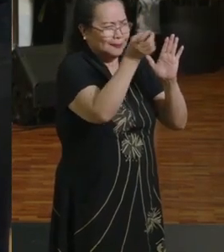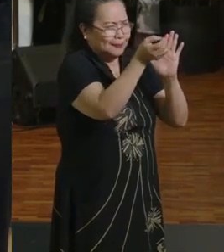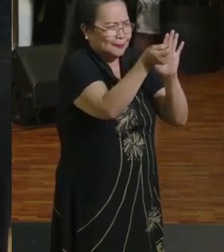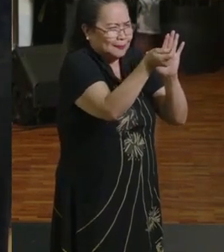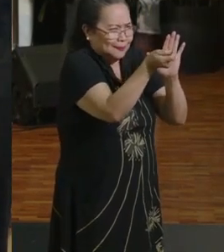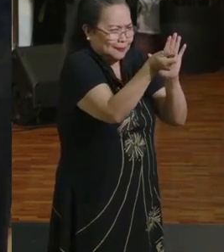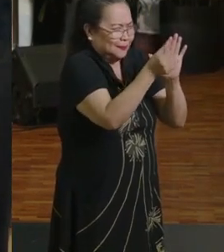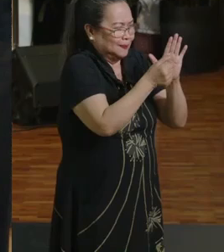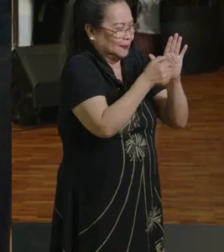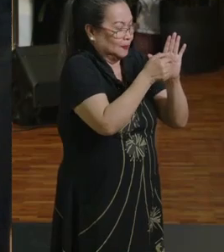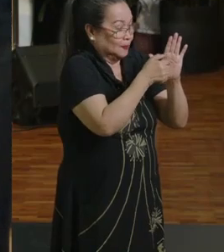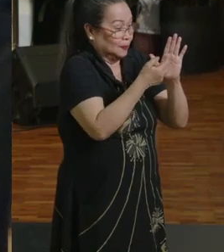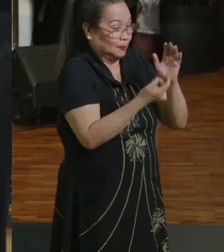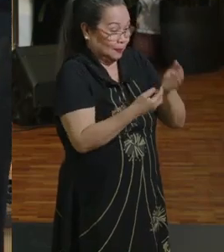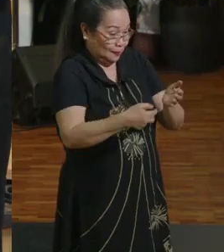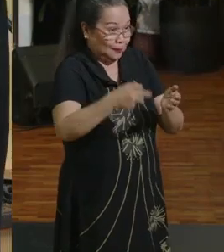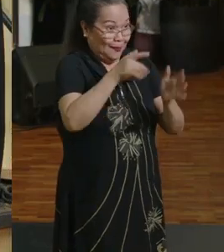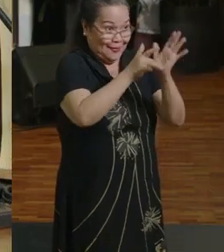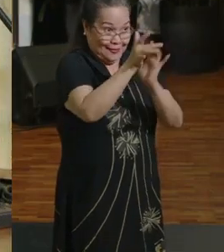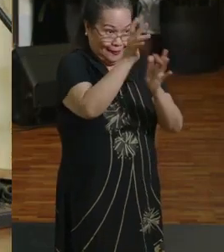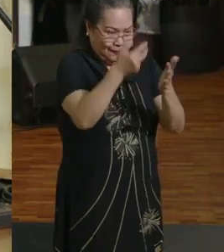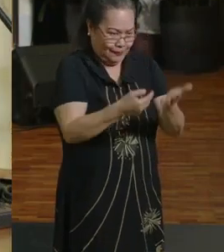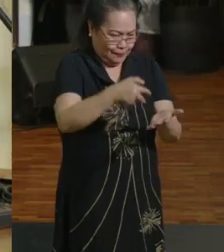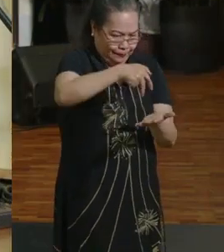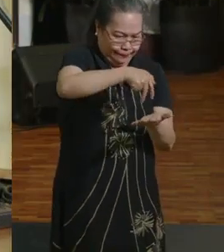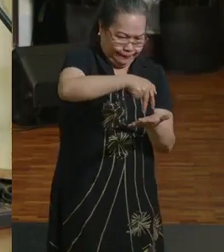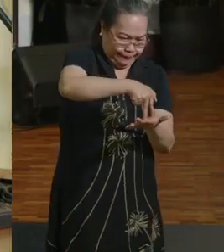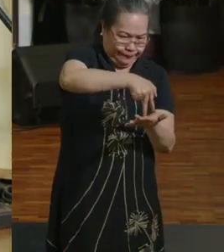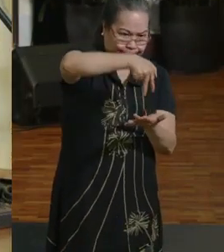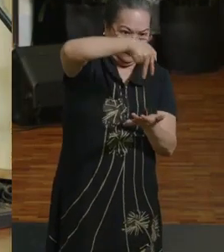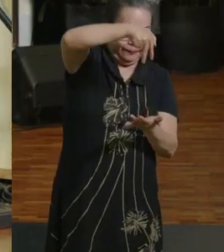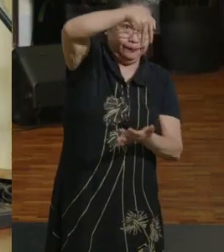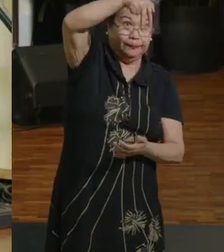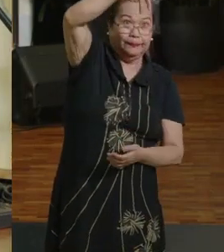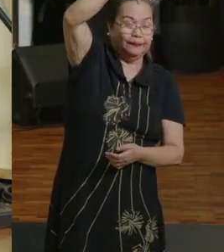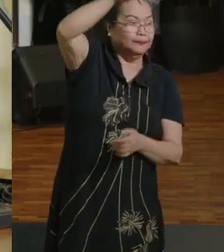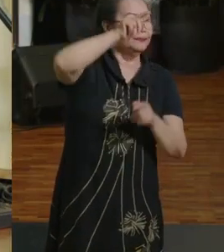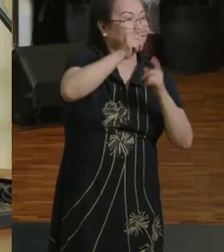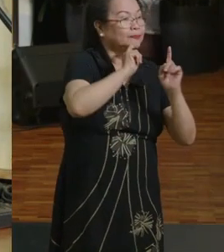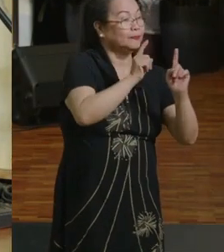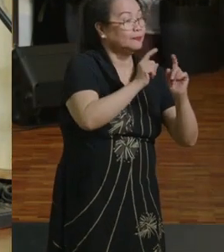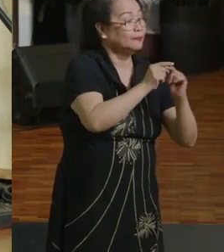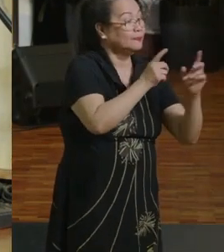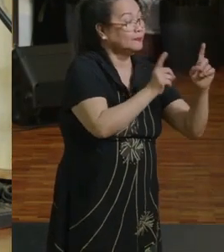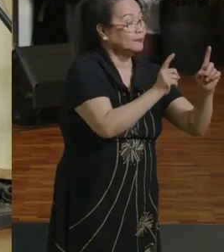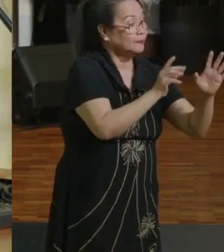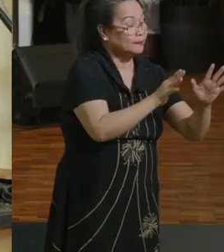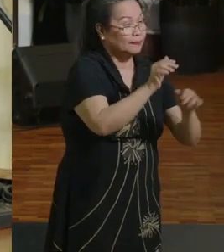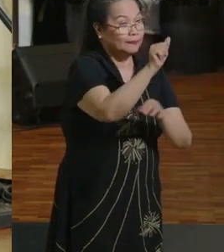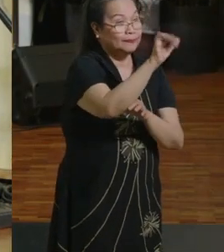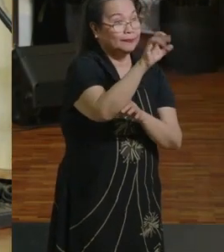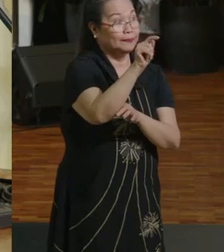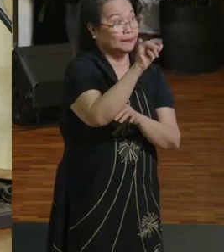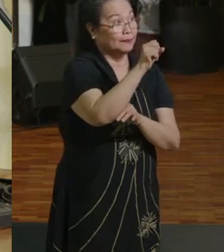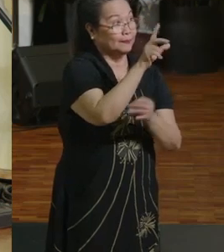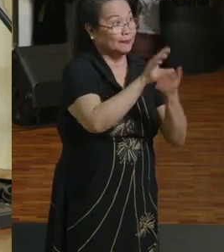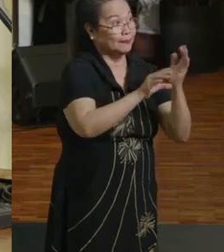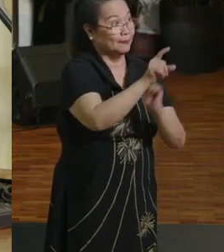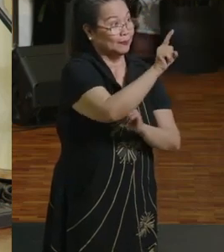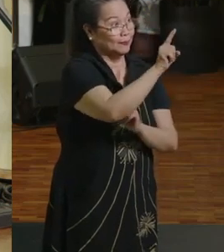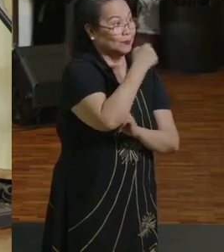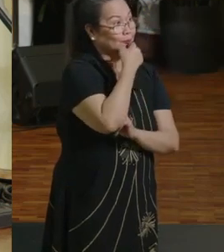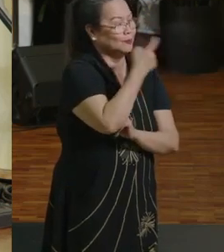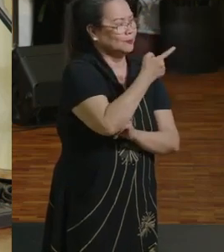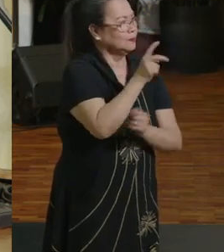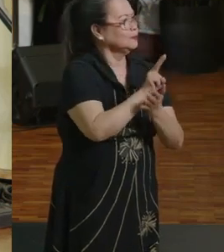nag-resurrect at kinausap niya ang kanyang mga disipulo sa Acts chapter 1, ang sabi